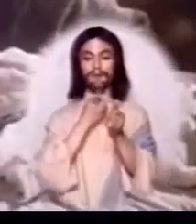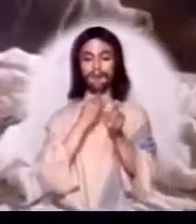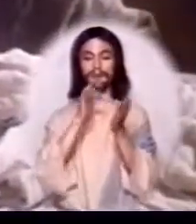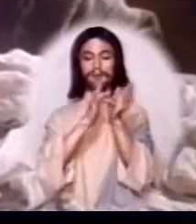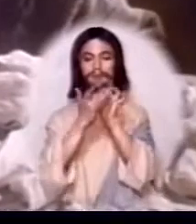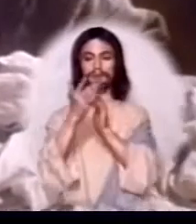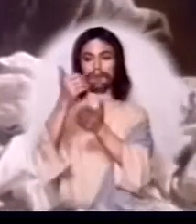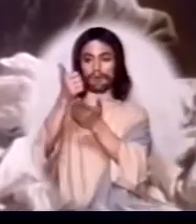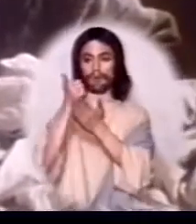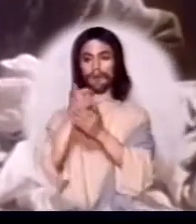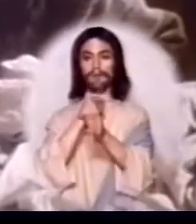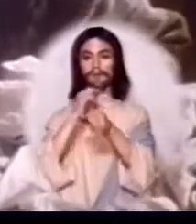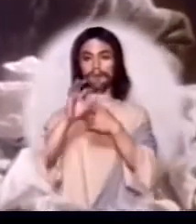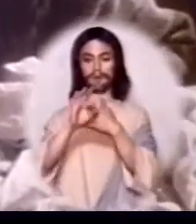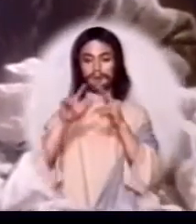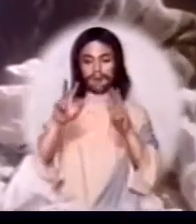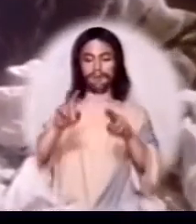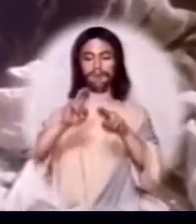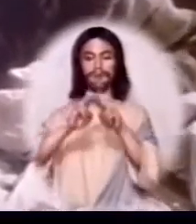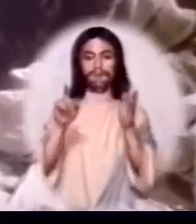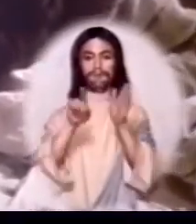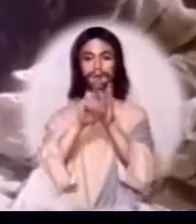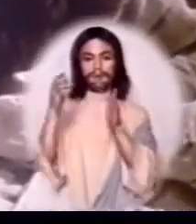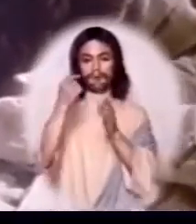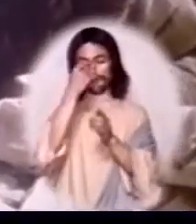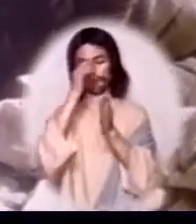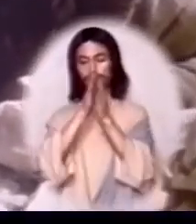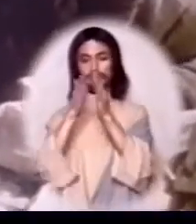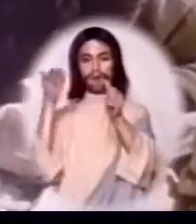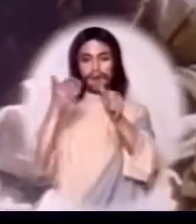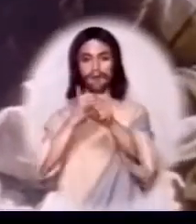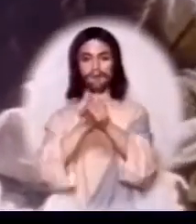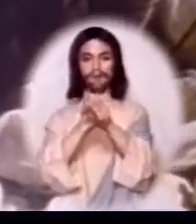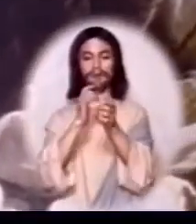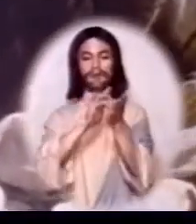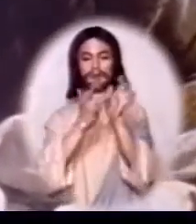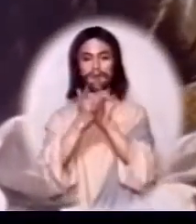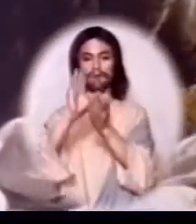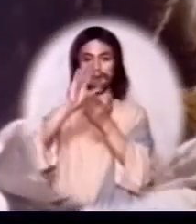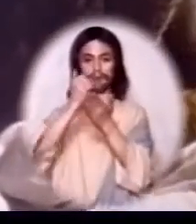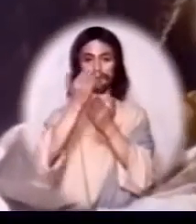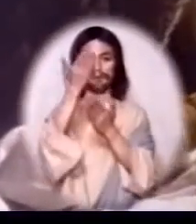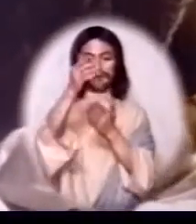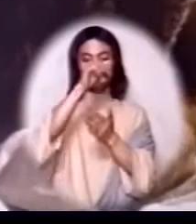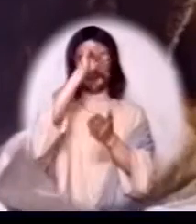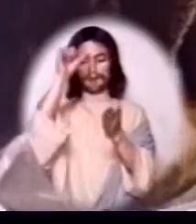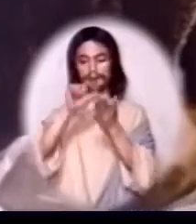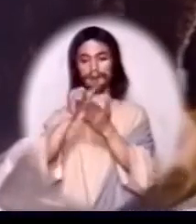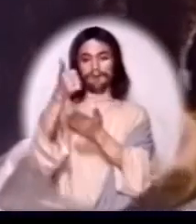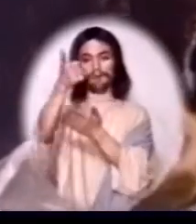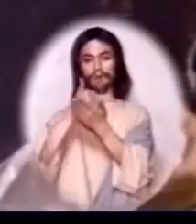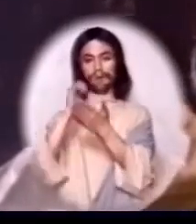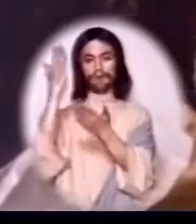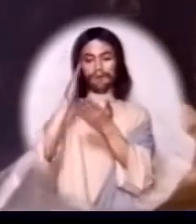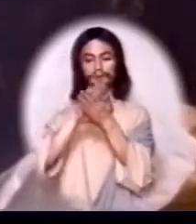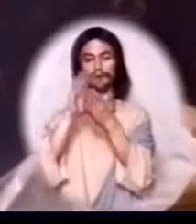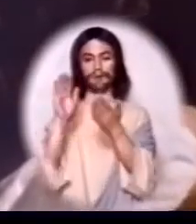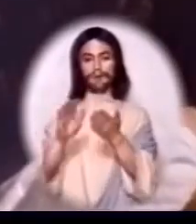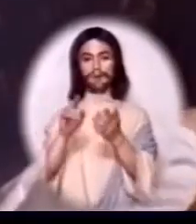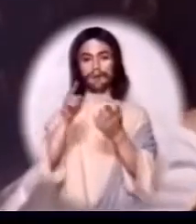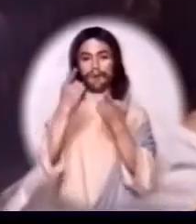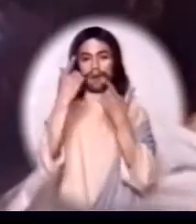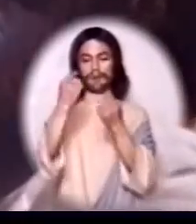당신의 바람이 예수님을 초청하는 것이라면 이 자리에서 믿음으로 기도하십시오. 예수 그리스도가 당신 생애에 들어오실